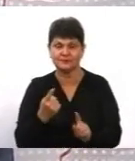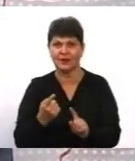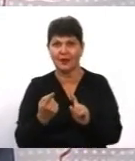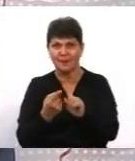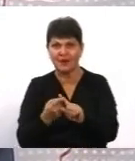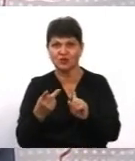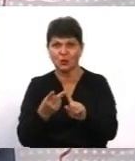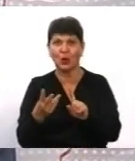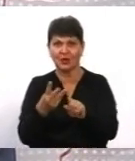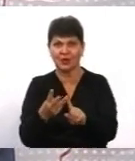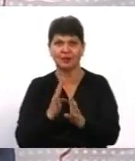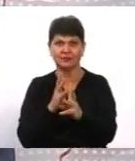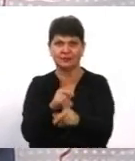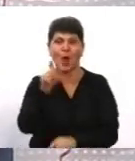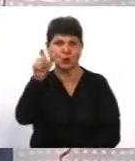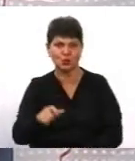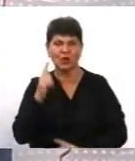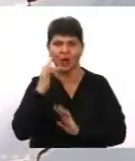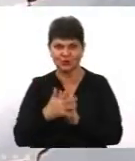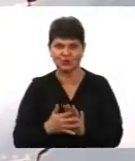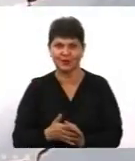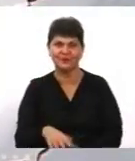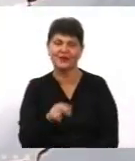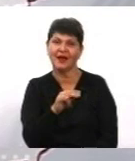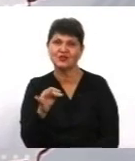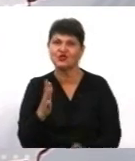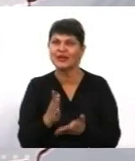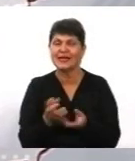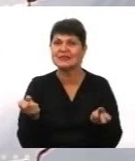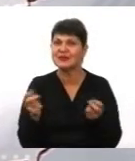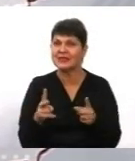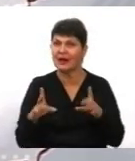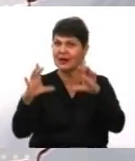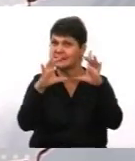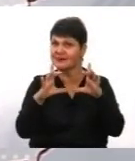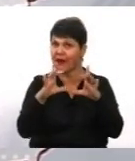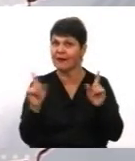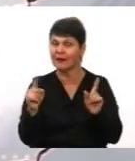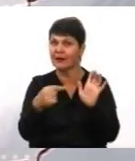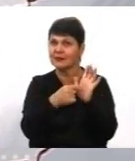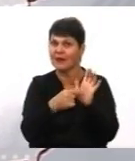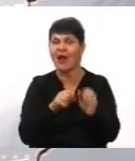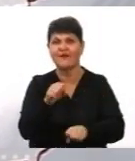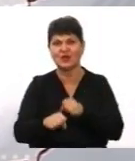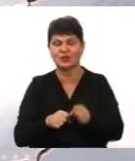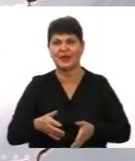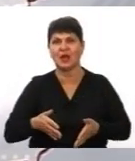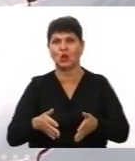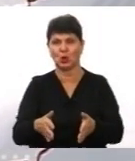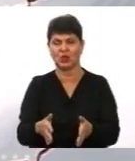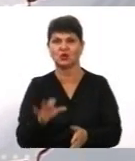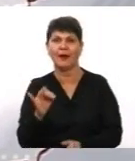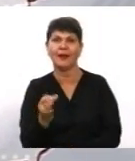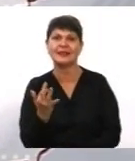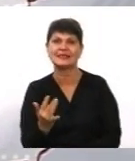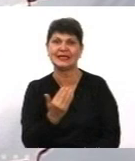третій. Людина розуміє пішохід, що незручно. А чи є спеціальні знаки, які позначають, що ось це велосипедна доріжка, і наскільки вони